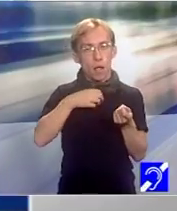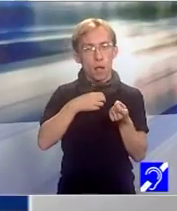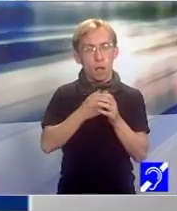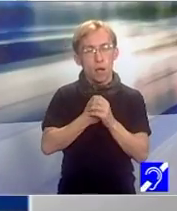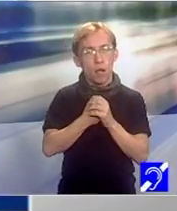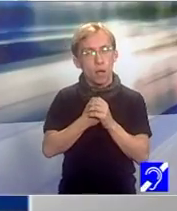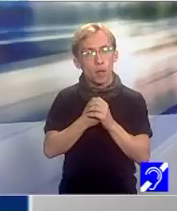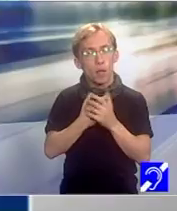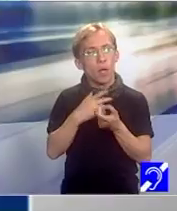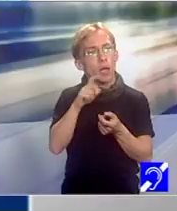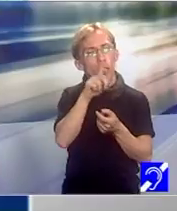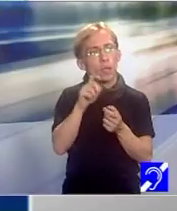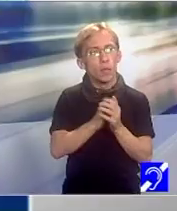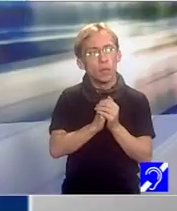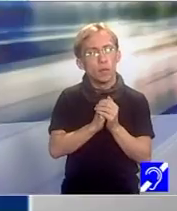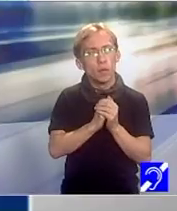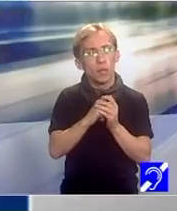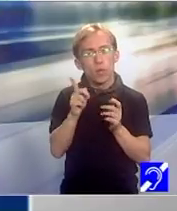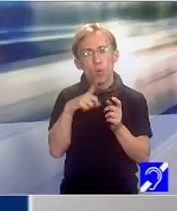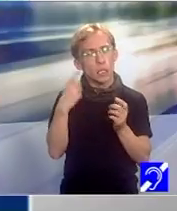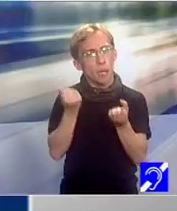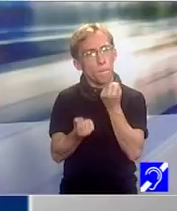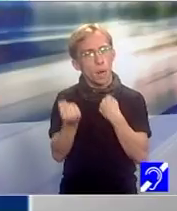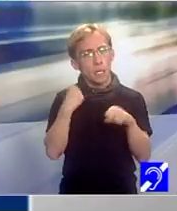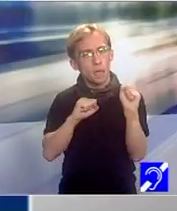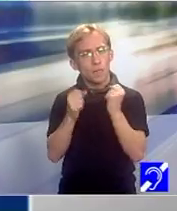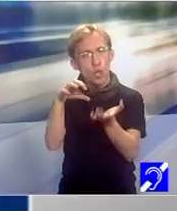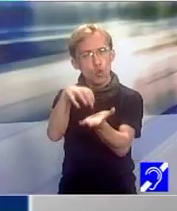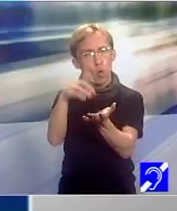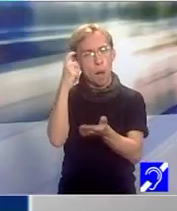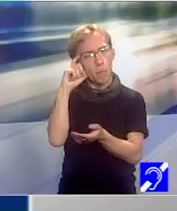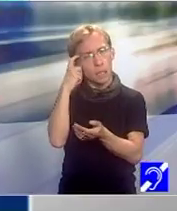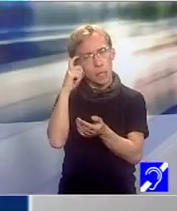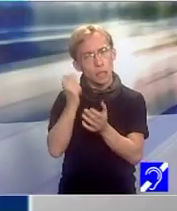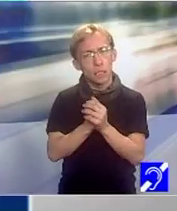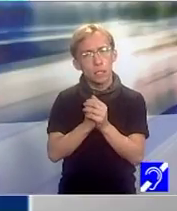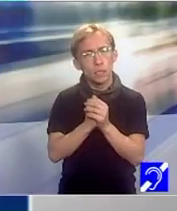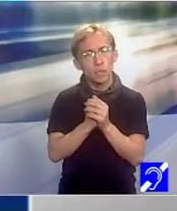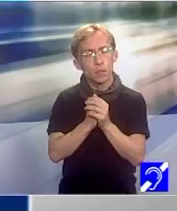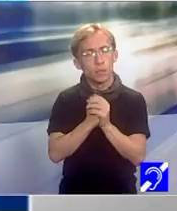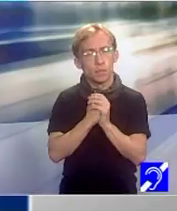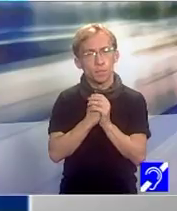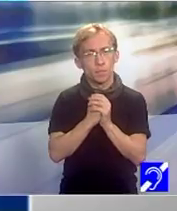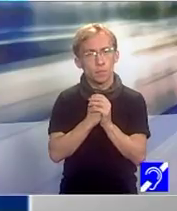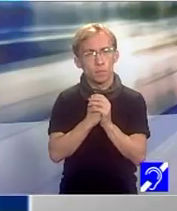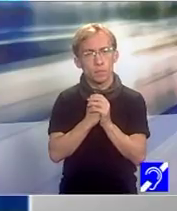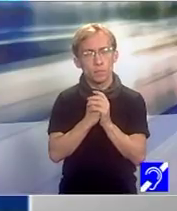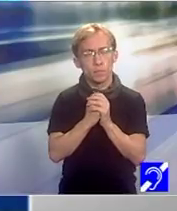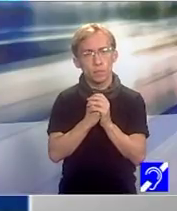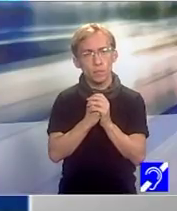puțin întrebarea dacă cumva nu există manifestări în zona psihiatrică, adică diagnostic diferențial, motiv pentru care cred că la un moment